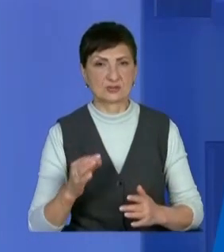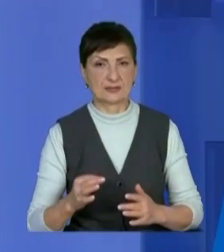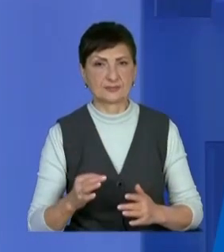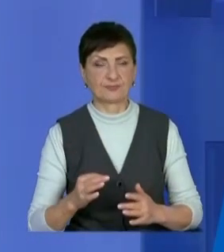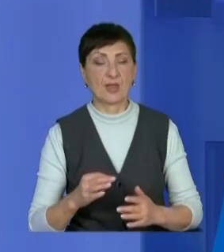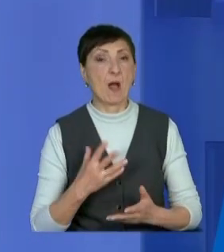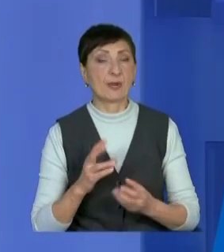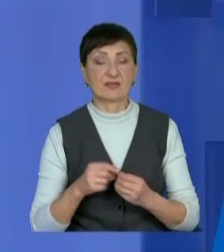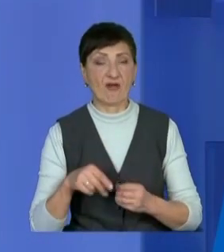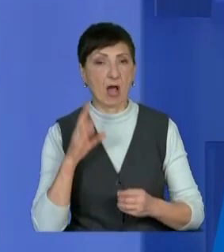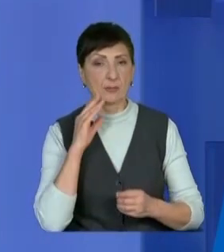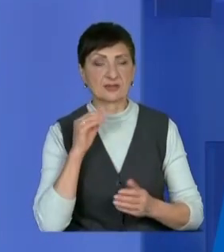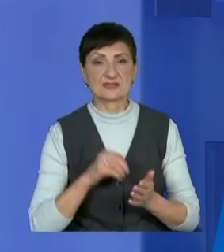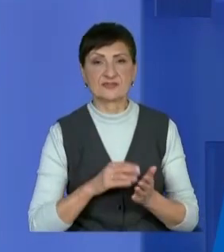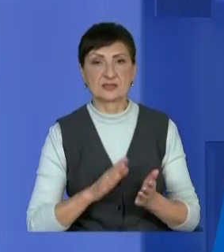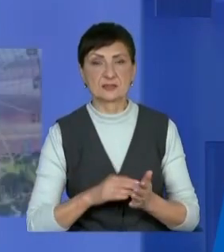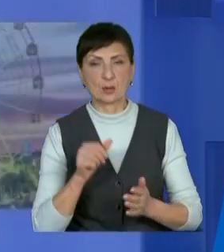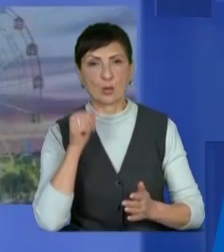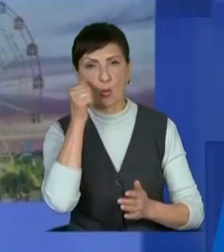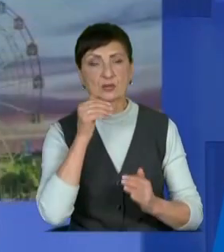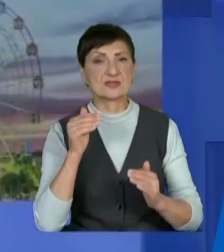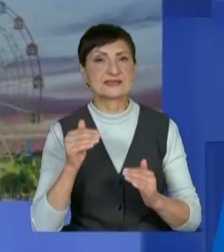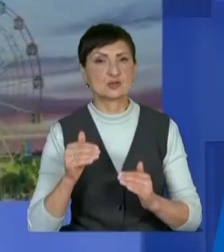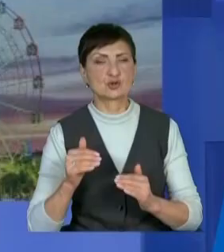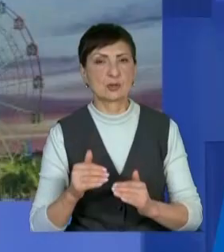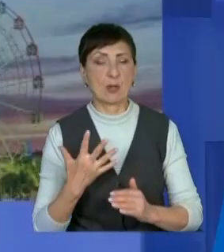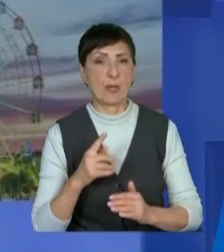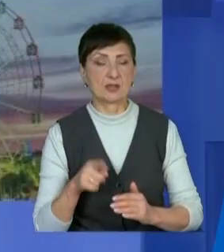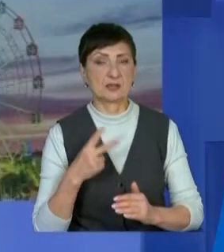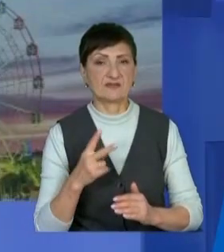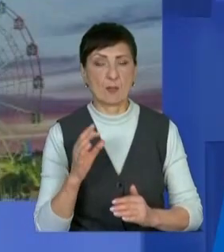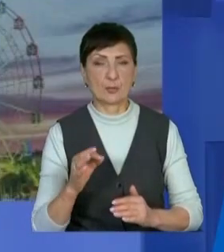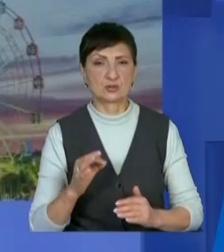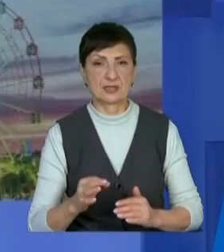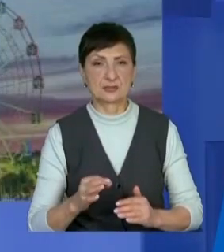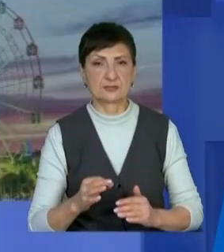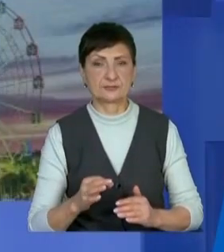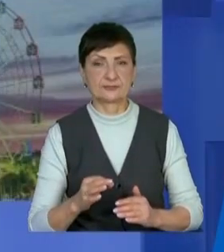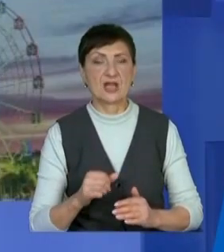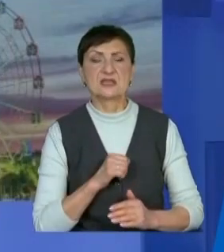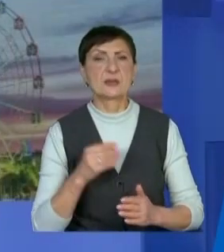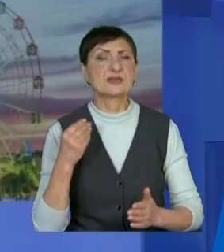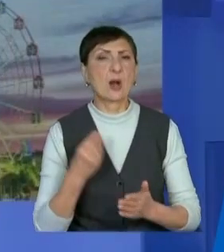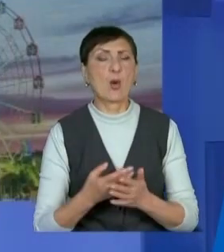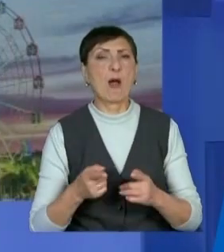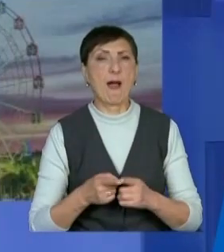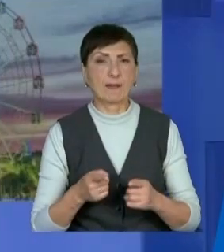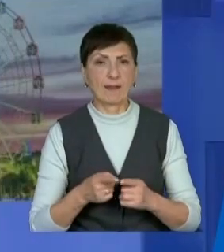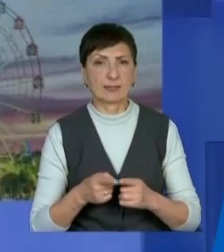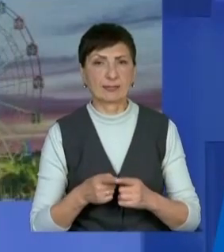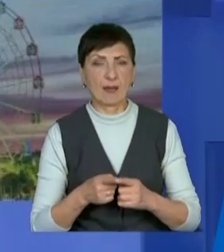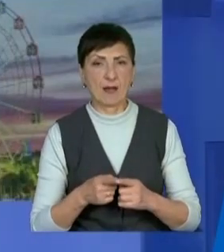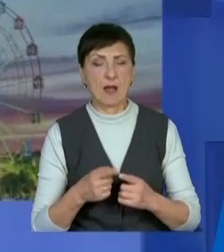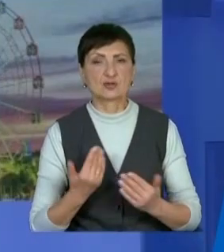При этом в Алматы зафиксировано годовое снижение на 5,2%. Самой дорогой аренда благоустроенного